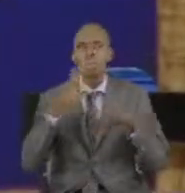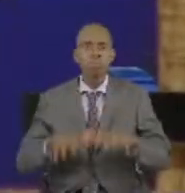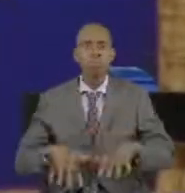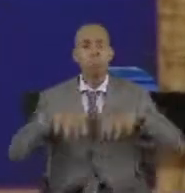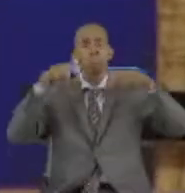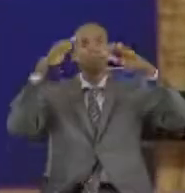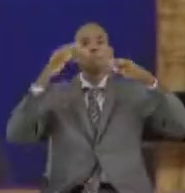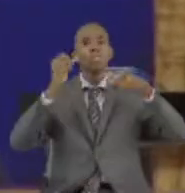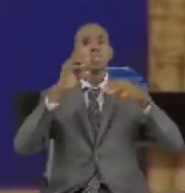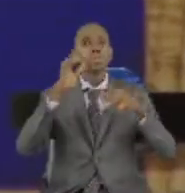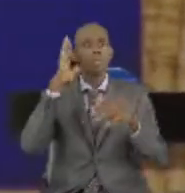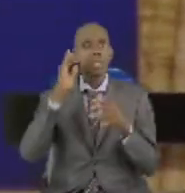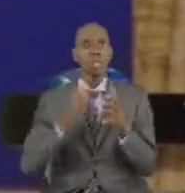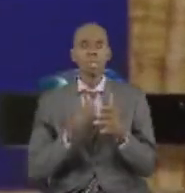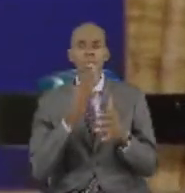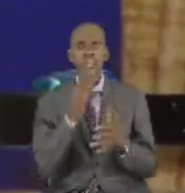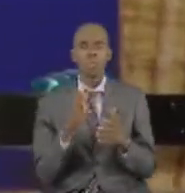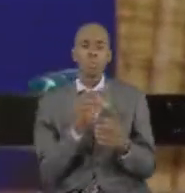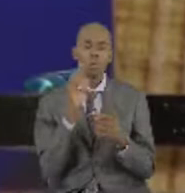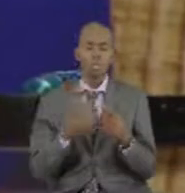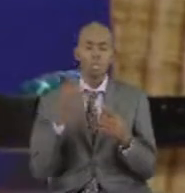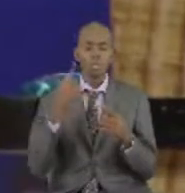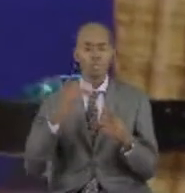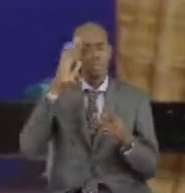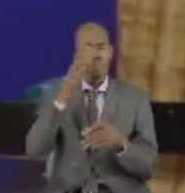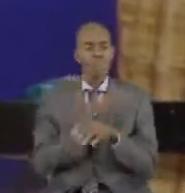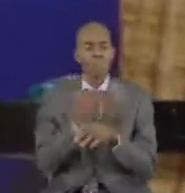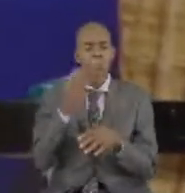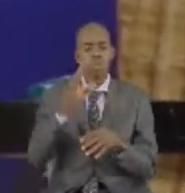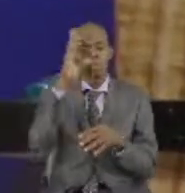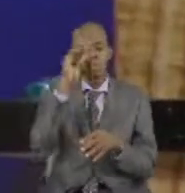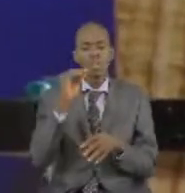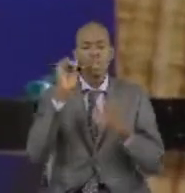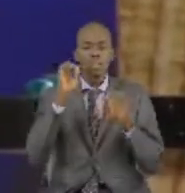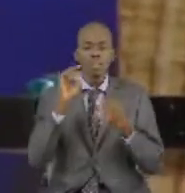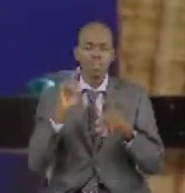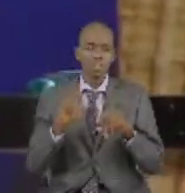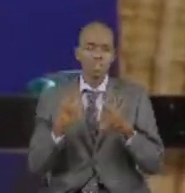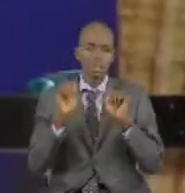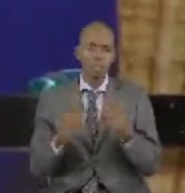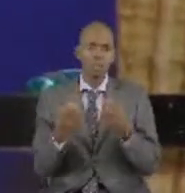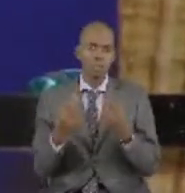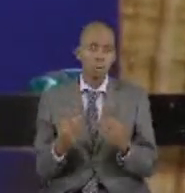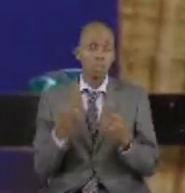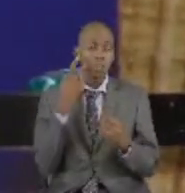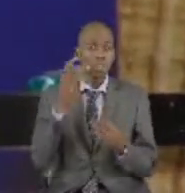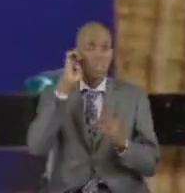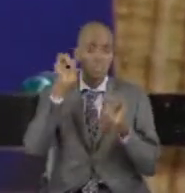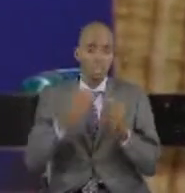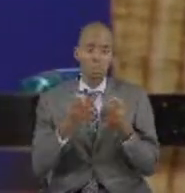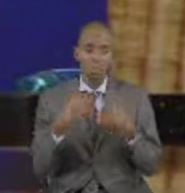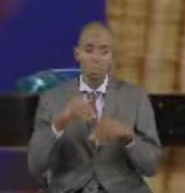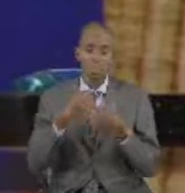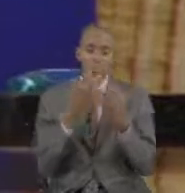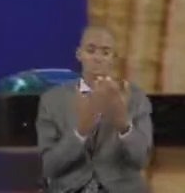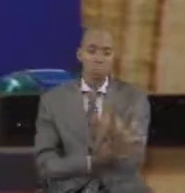abattu au temps où le fils de l'homme viendra et viendra et prévenir l'avenir il venu le